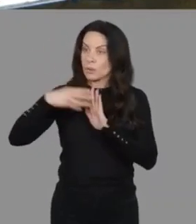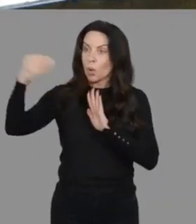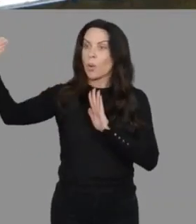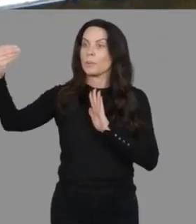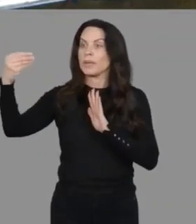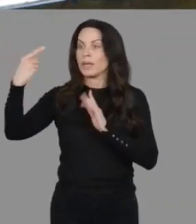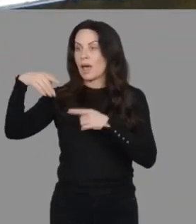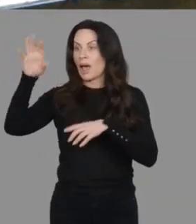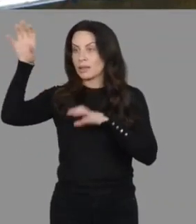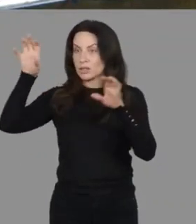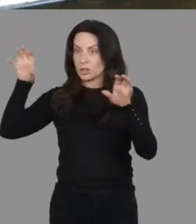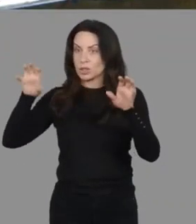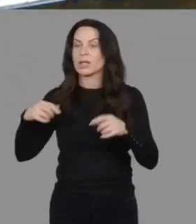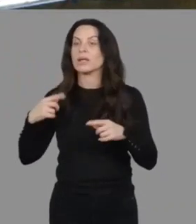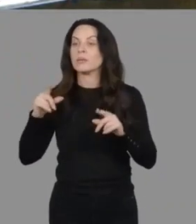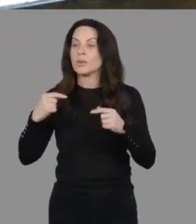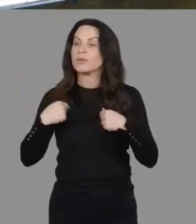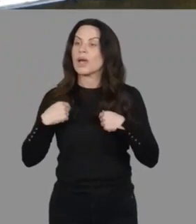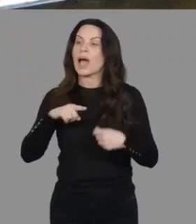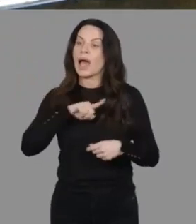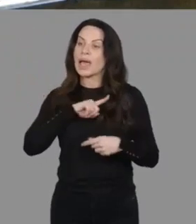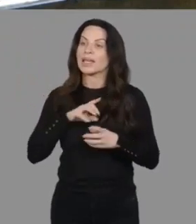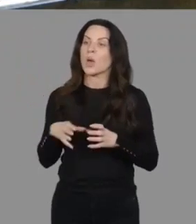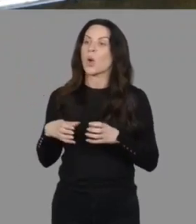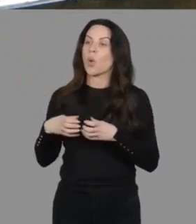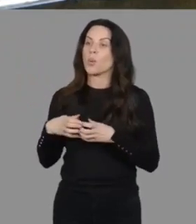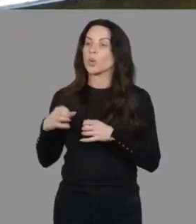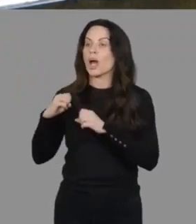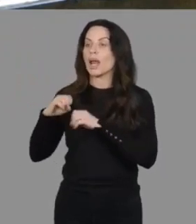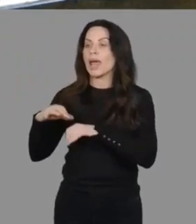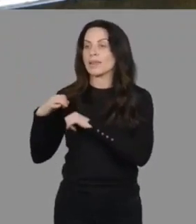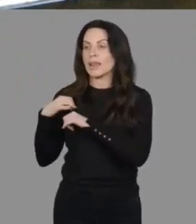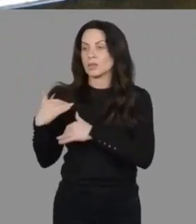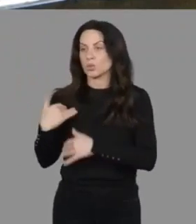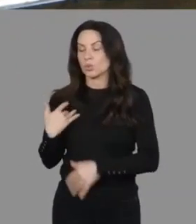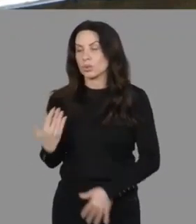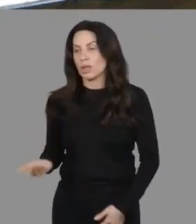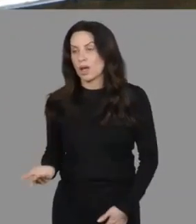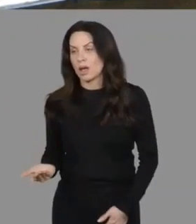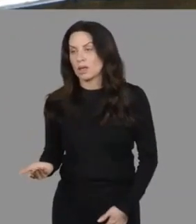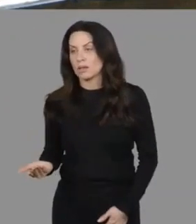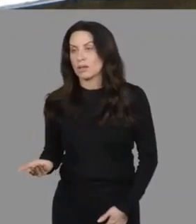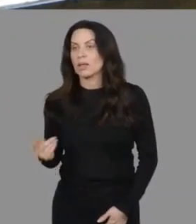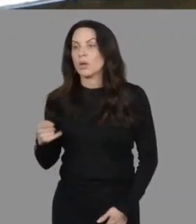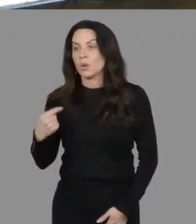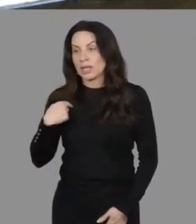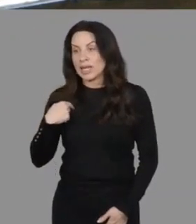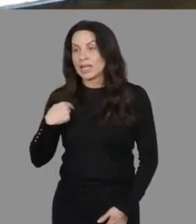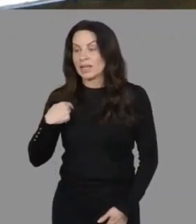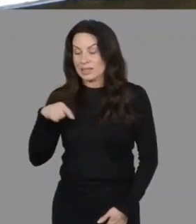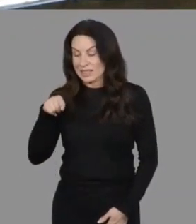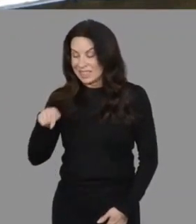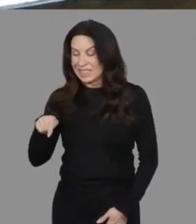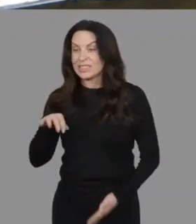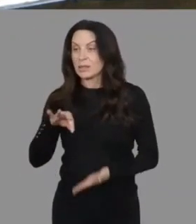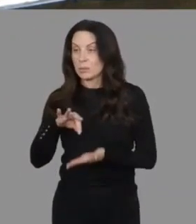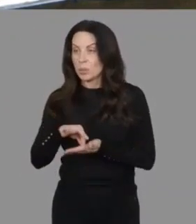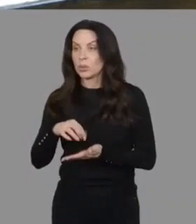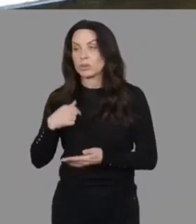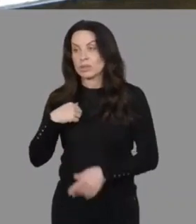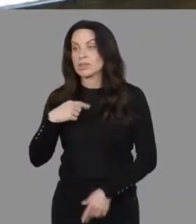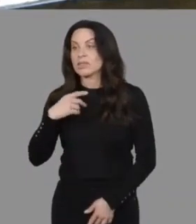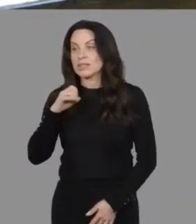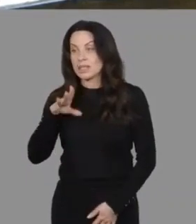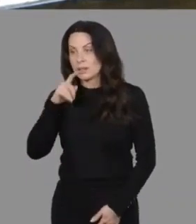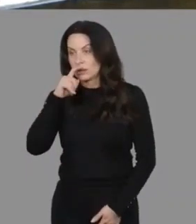dass wir eine eigene kommunale Entlastung haben. Und auf diesen Punkt bin ich auch persönlich sehr, sehr stolz.